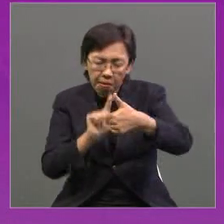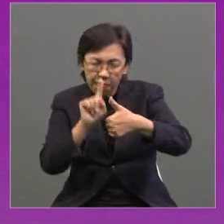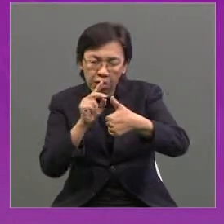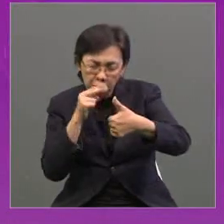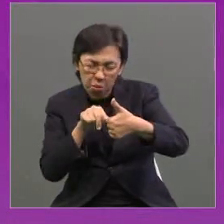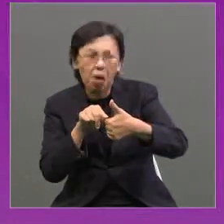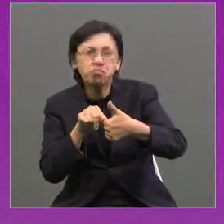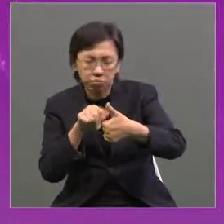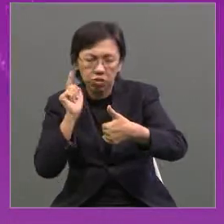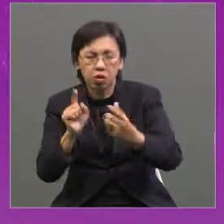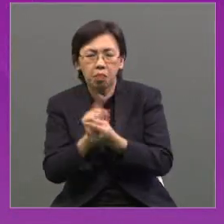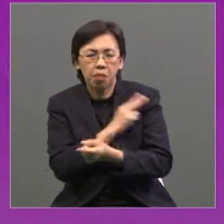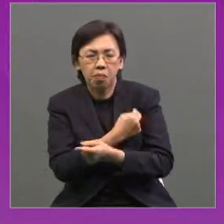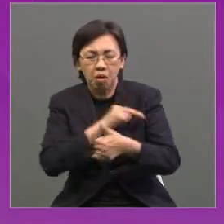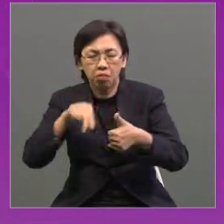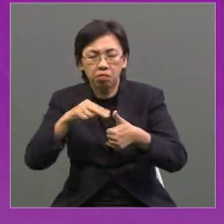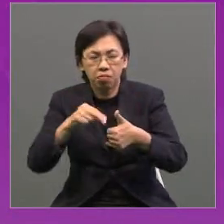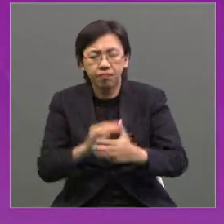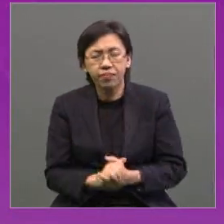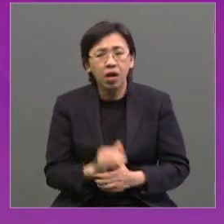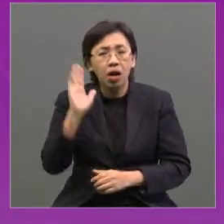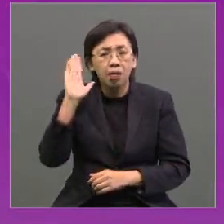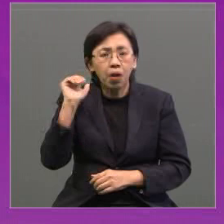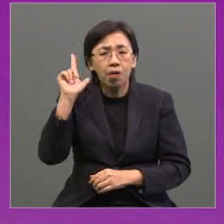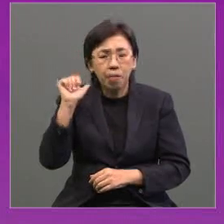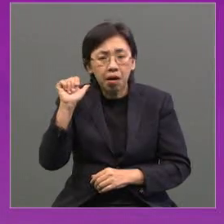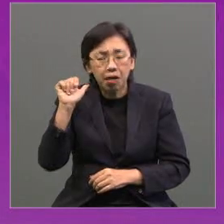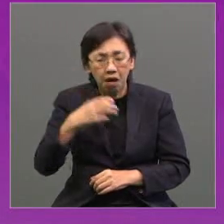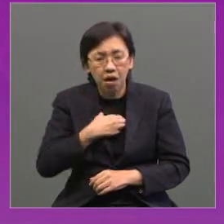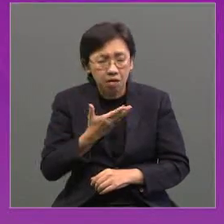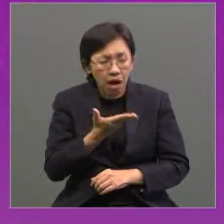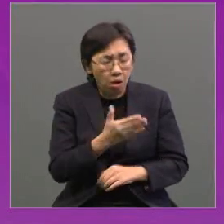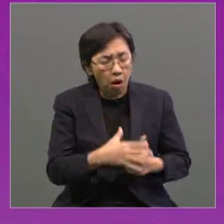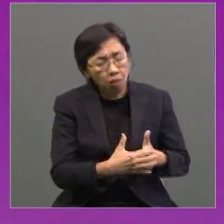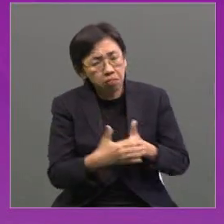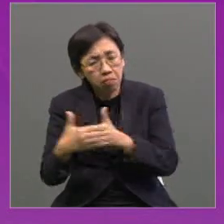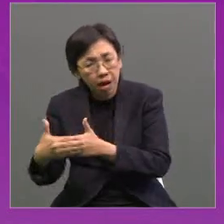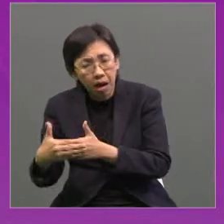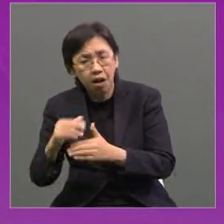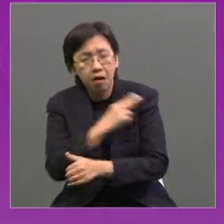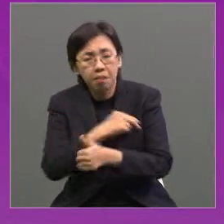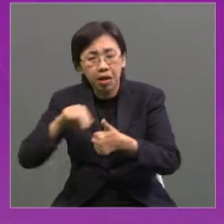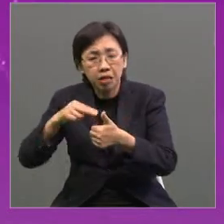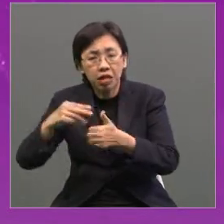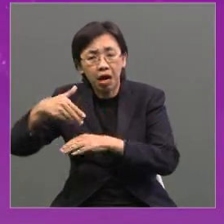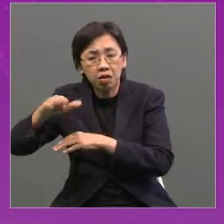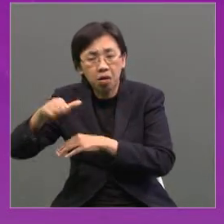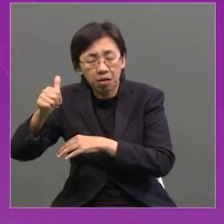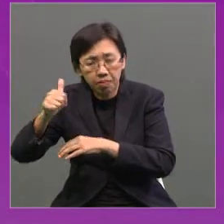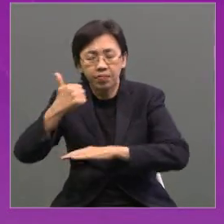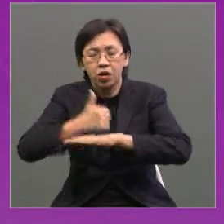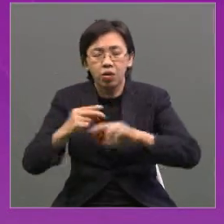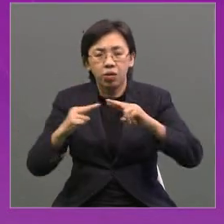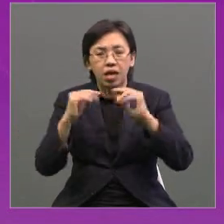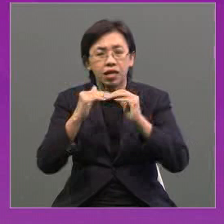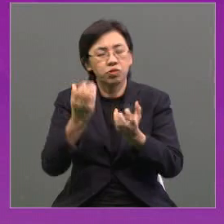แล้วต้องได้รับการรักษาแต่ผู้สื่อข่าวถามว่าพ่อแม่ของเด็กสามารถที่จะขอตัวออกไปรักษาข้างนอกได้ไหมเรื่องนี้รัฐมนตรีว่าการกระทรวงยุติธรร